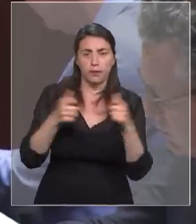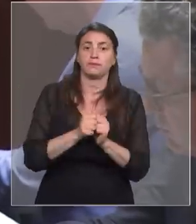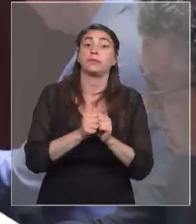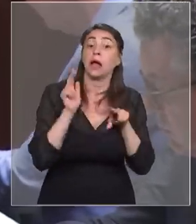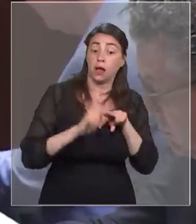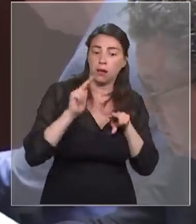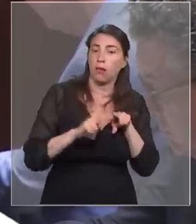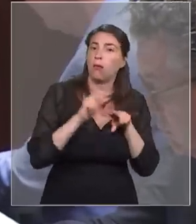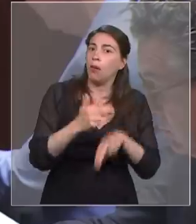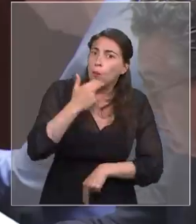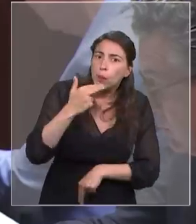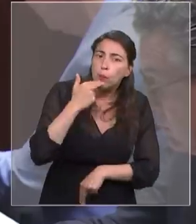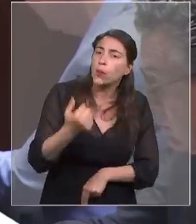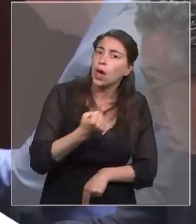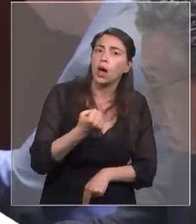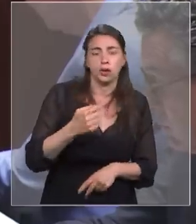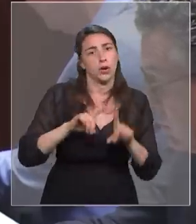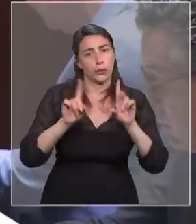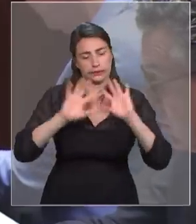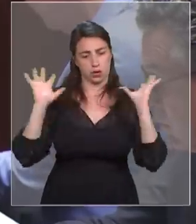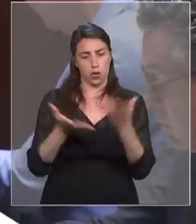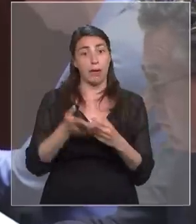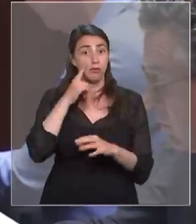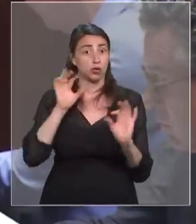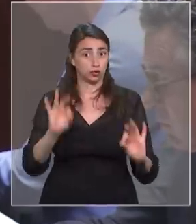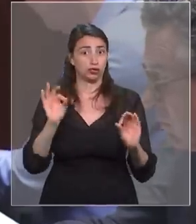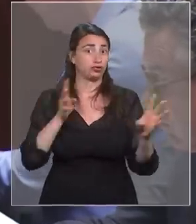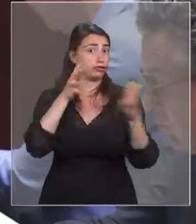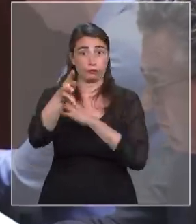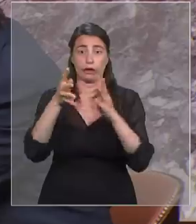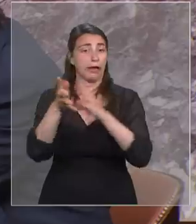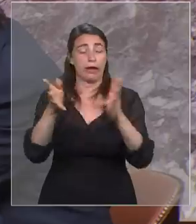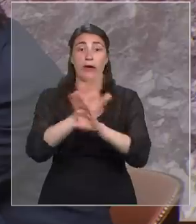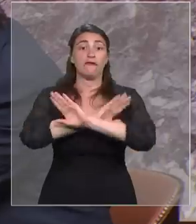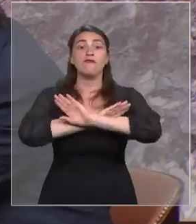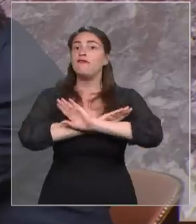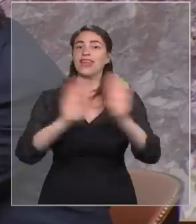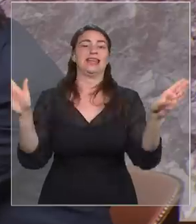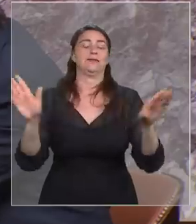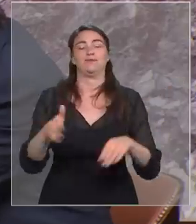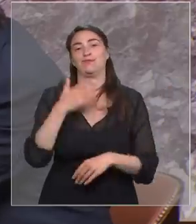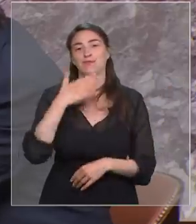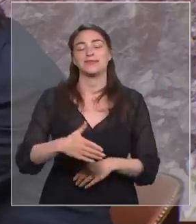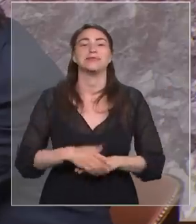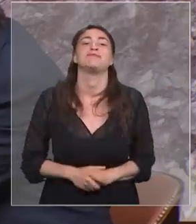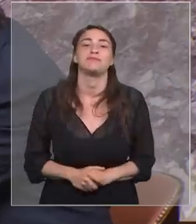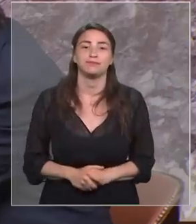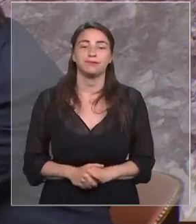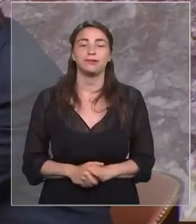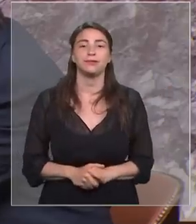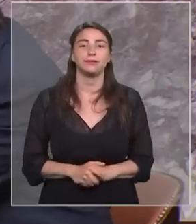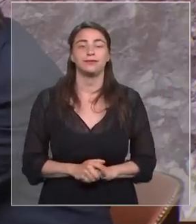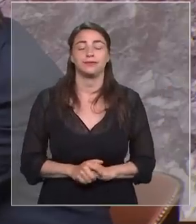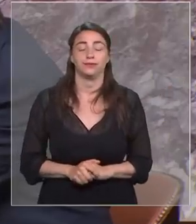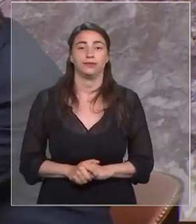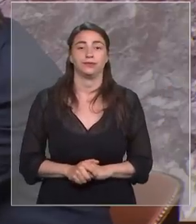fois performante et globale pour sortir toutes ces passoires thermiques. Je vous remercie. Merci beaucoup, Monsieur le Ministre.